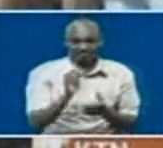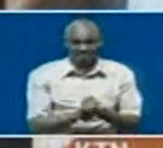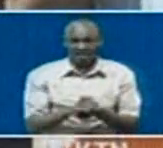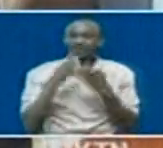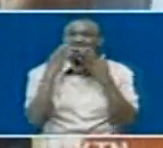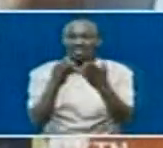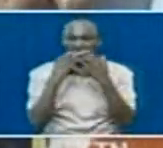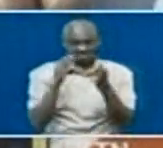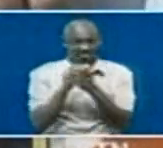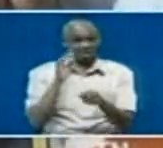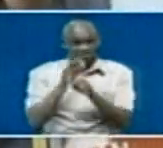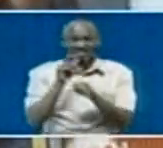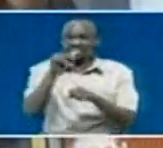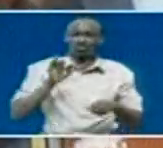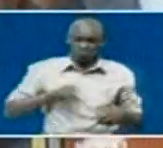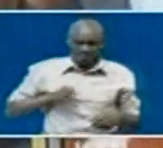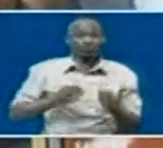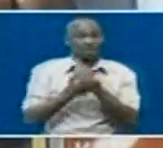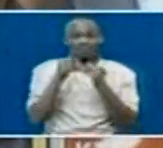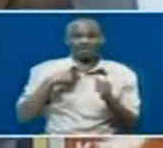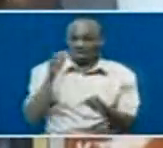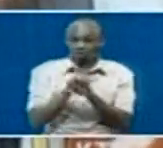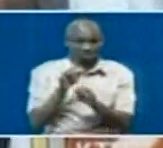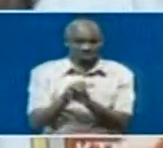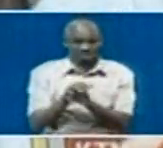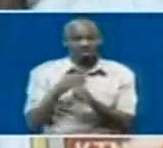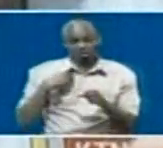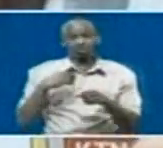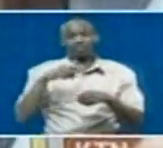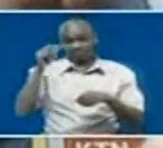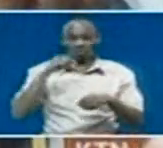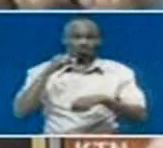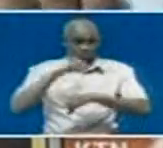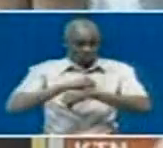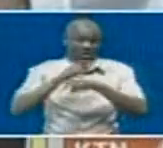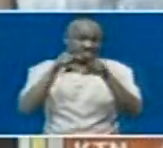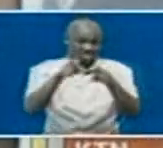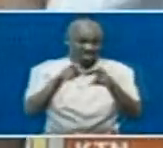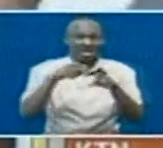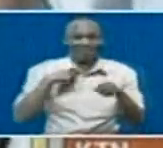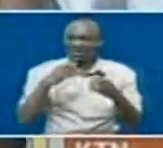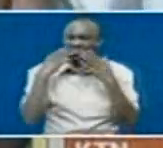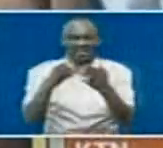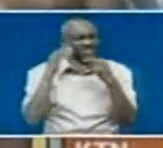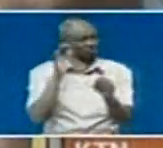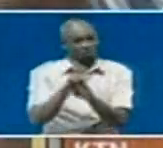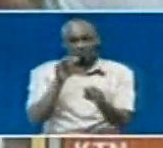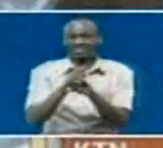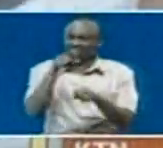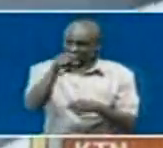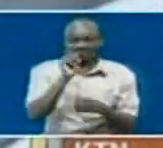Nimeshukuru kwa hiyo mama amenisaidia kumsomesha hiyo mtoto. Nimeshukuru, asante sana, hata